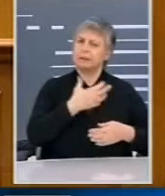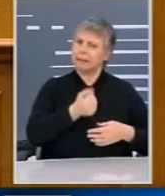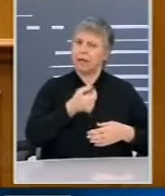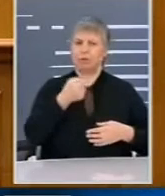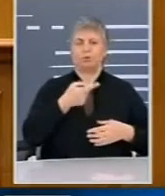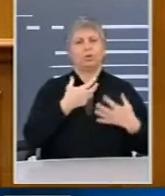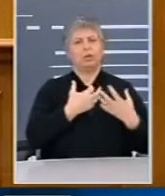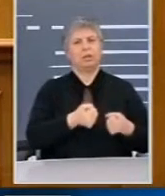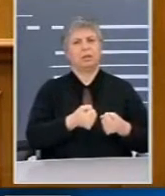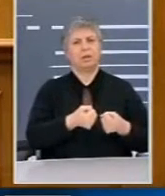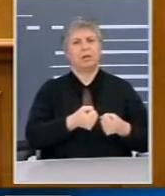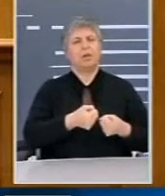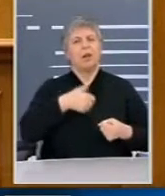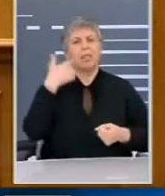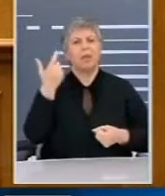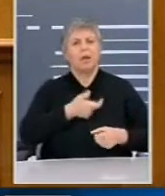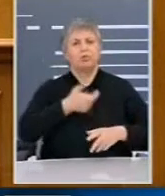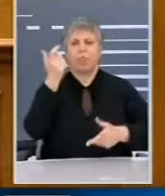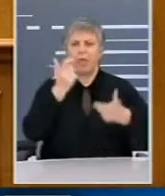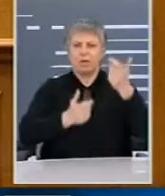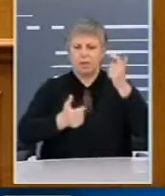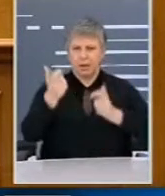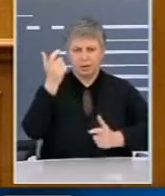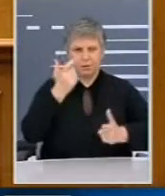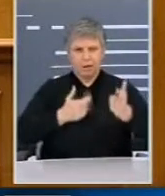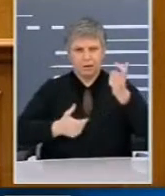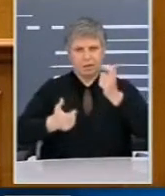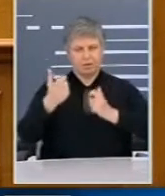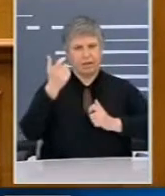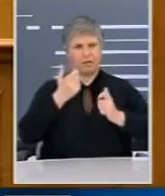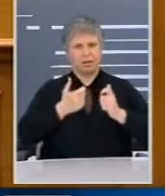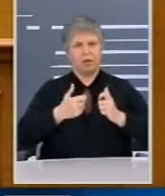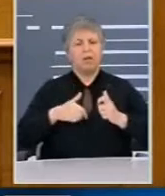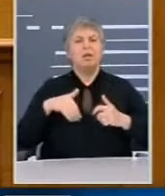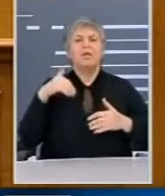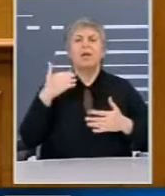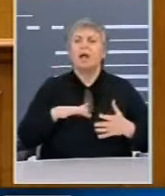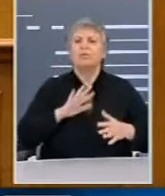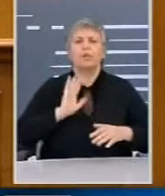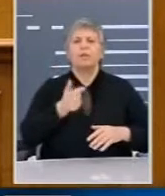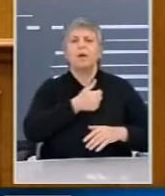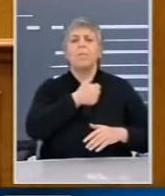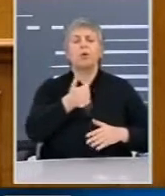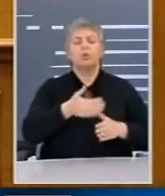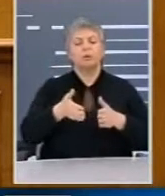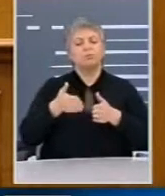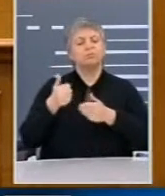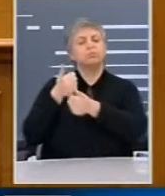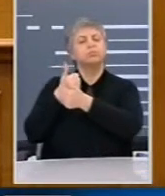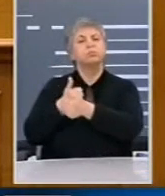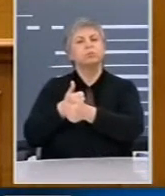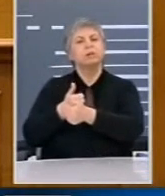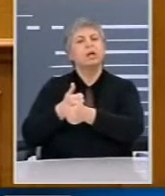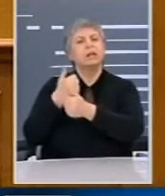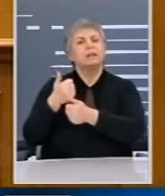ο ανεξέλεγκτος δανεισμός και η απουσία δελέγχου δεν είναι μόνο θέμα ιδεολογίας ή νεοφιλελεύθερης ιδεολογίας, αν θέλετε, αλλά και